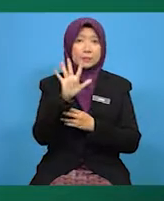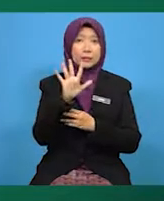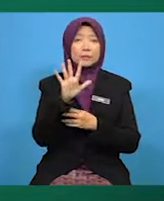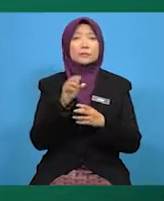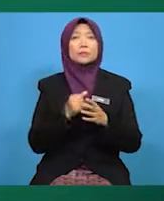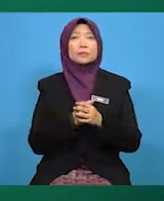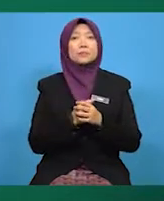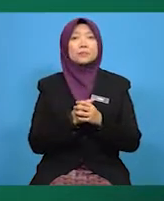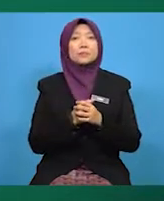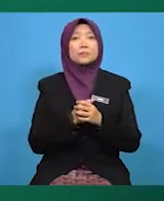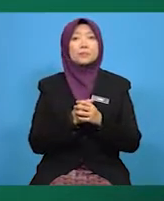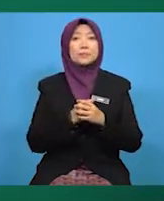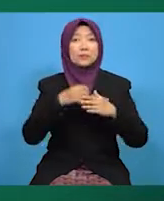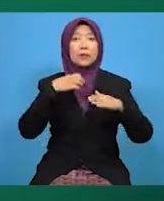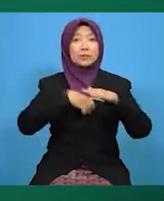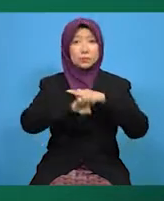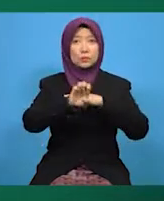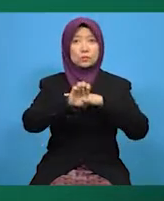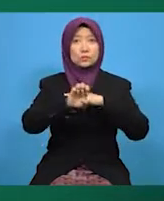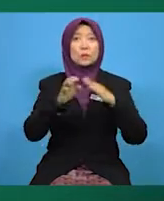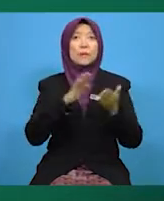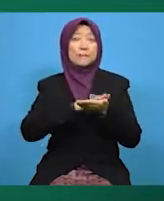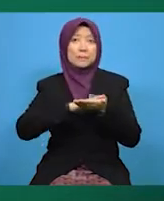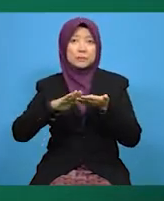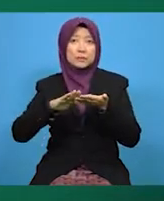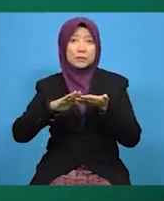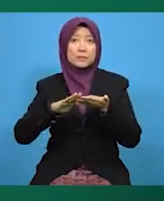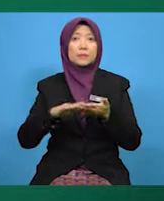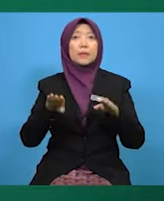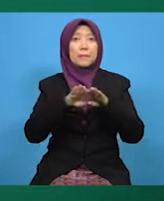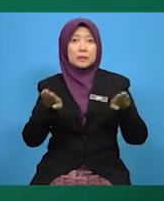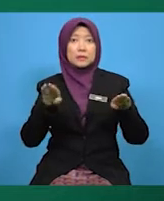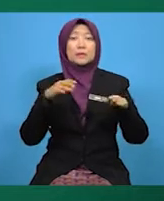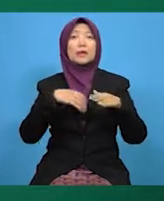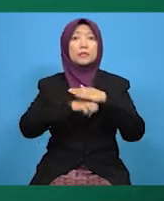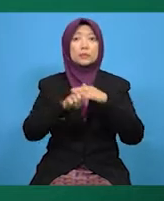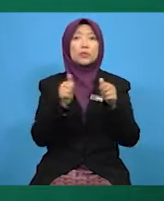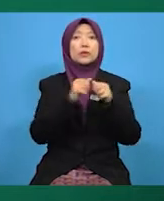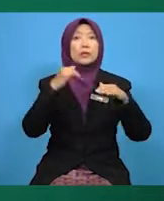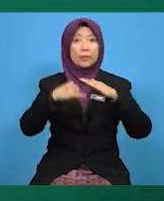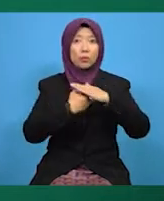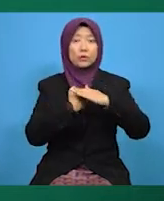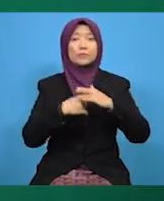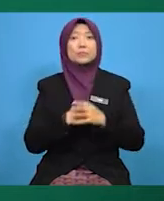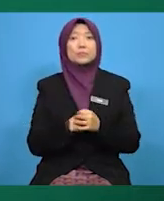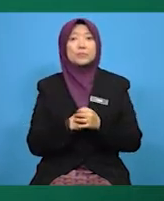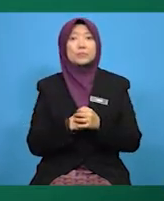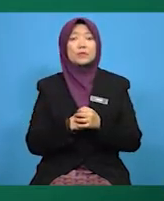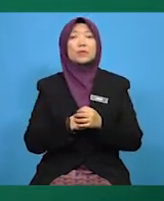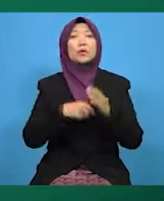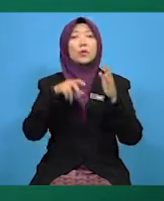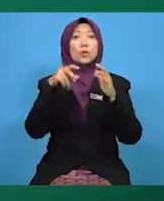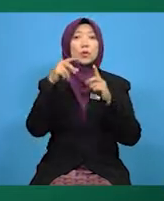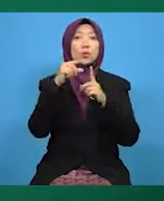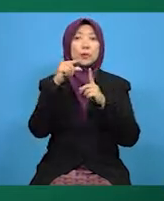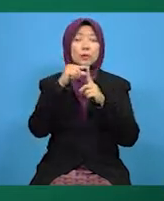kelima ialah eksport bersih, iaitu perbezaan eksport dengan import. Huruf